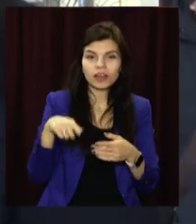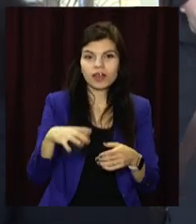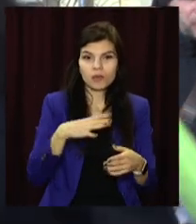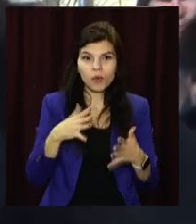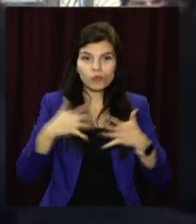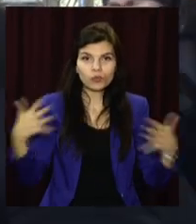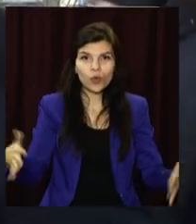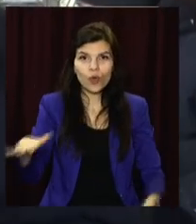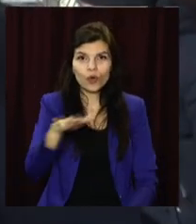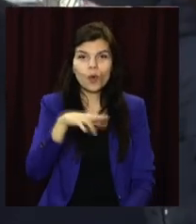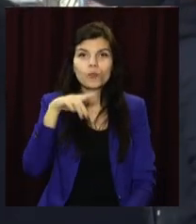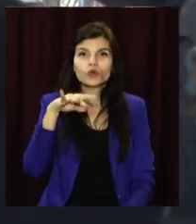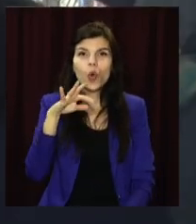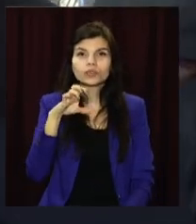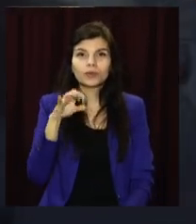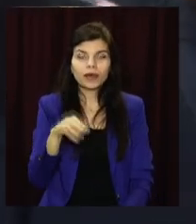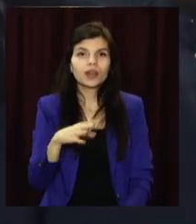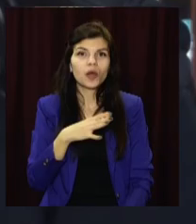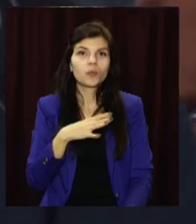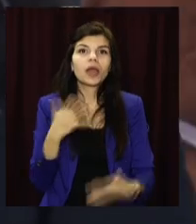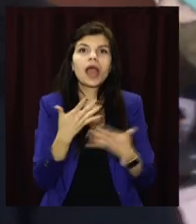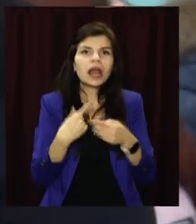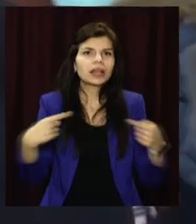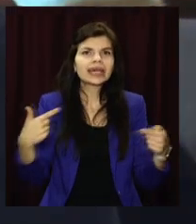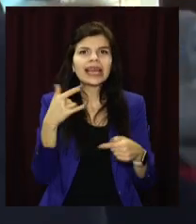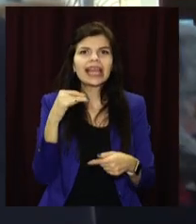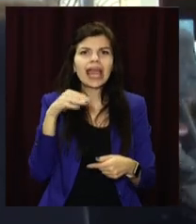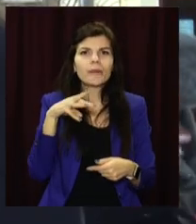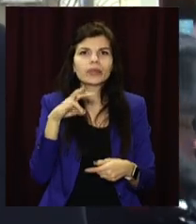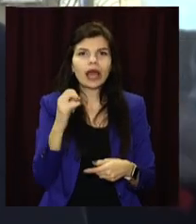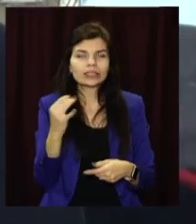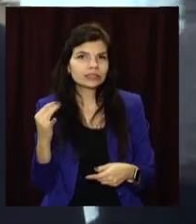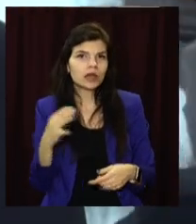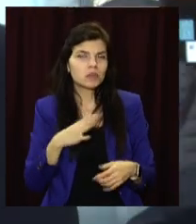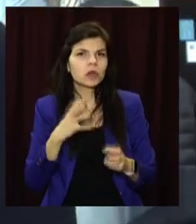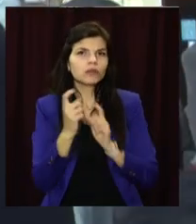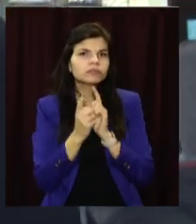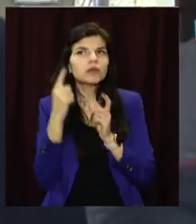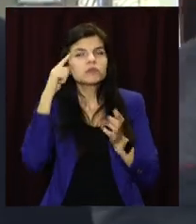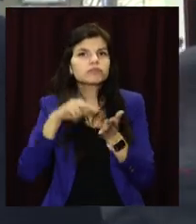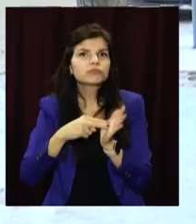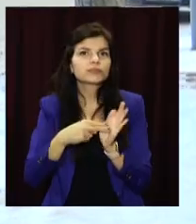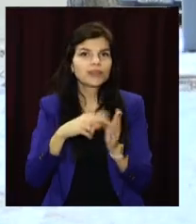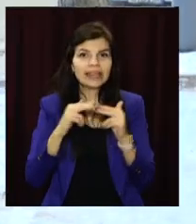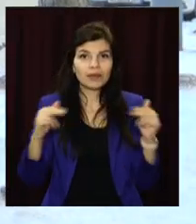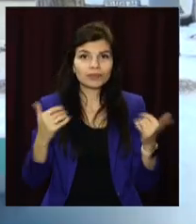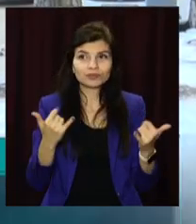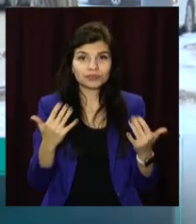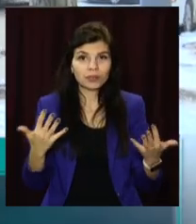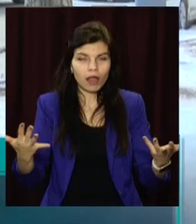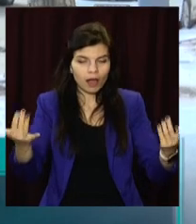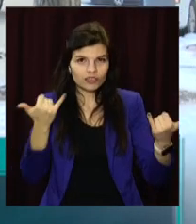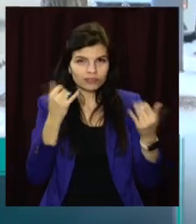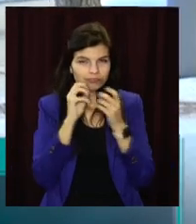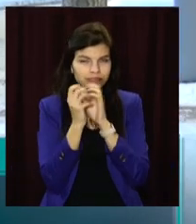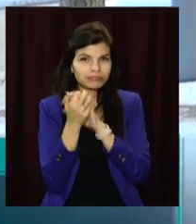проспект, про те, що були всякі гімназії і наскільки були амбіціозні плани в відношенні Дніпра зараз існуючого. Багато цікавих